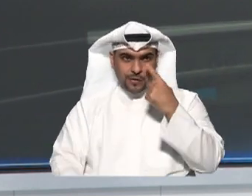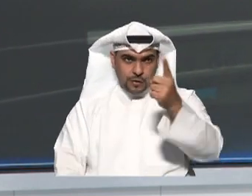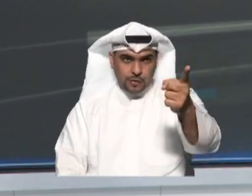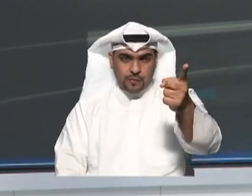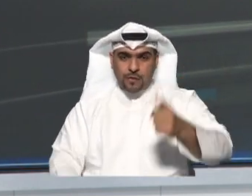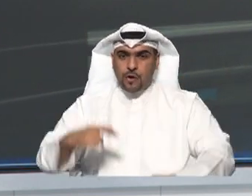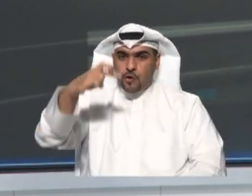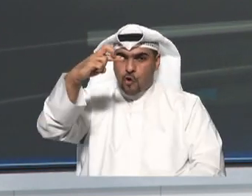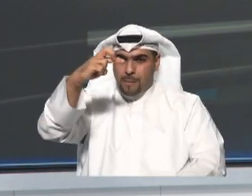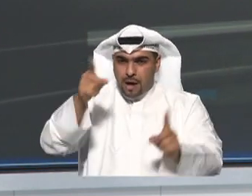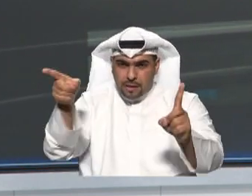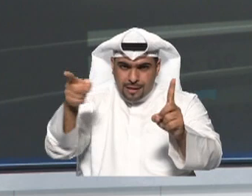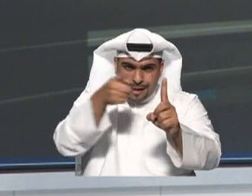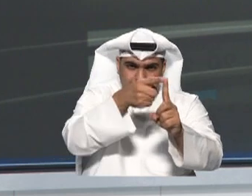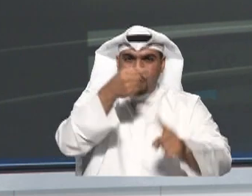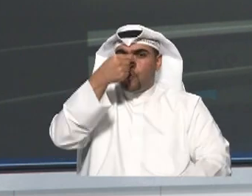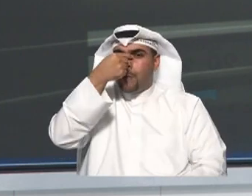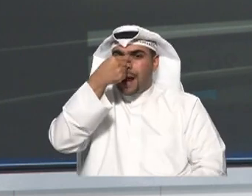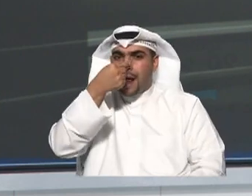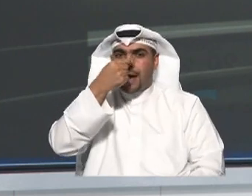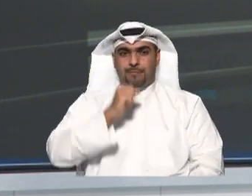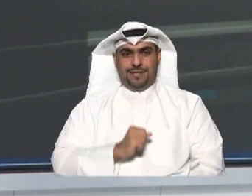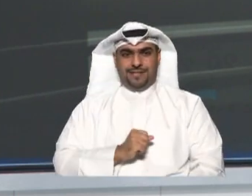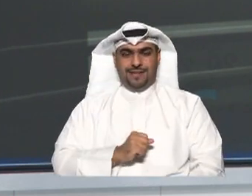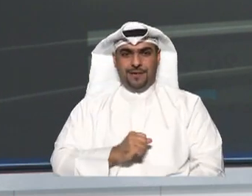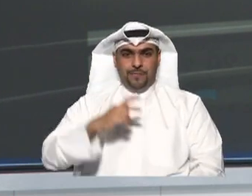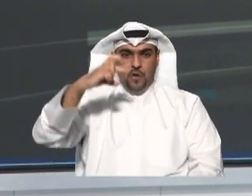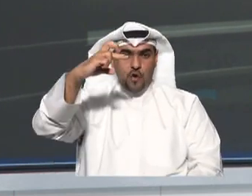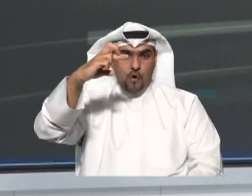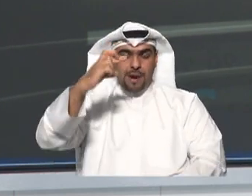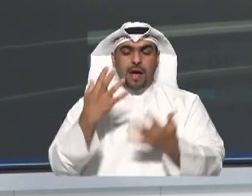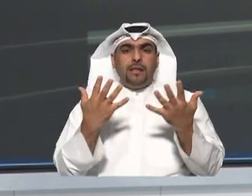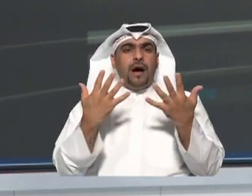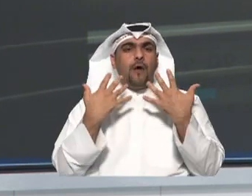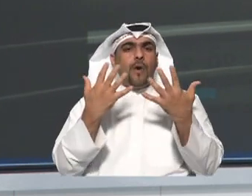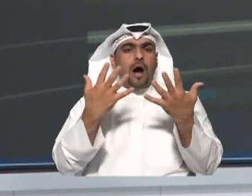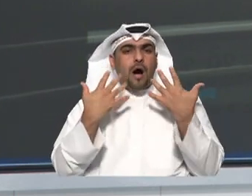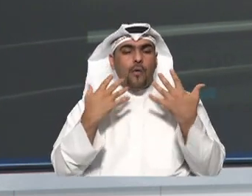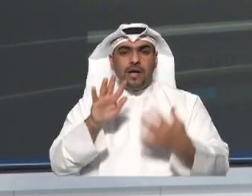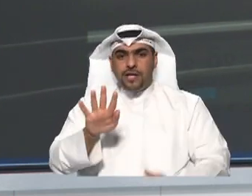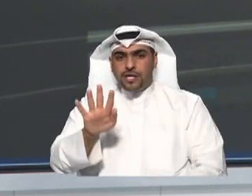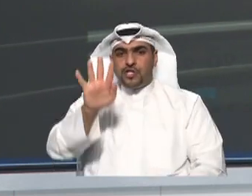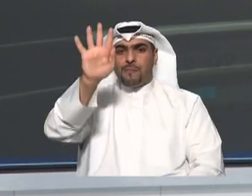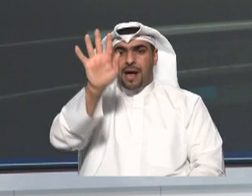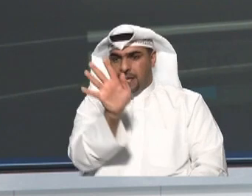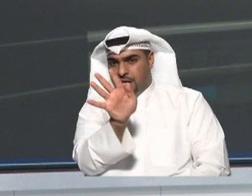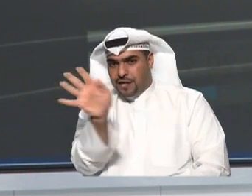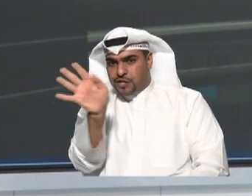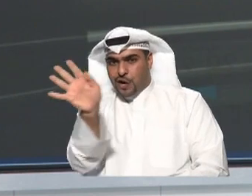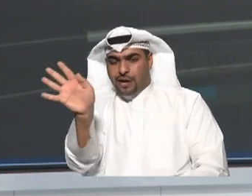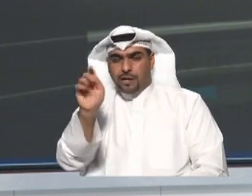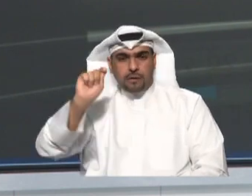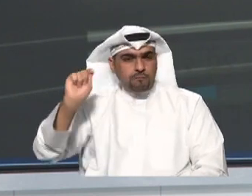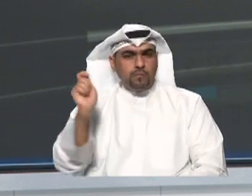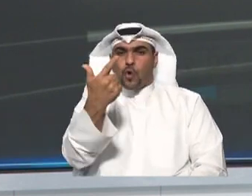العالية المتفرقة على أغلب المناطق. الرياح في يوم الغد راح تكون متقلبة الاتجاه إلى شمالية شرقية خفيفة السرعة تصل سرعتها ما